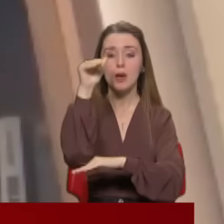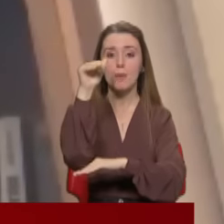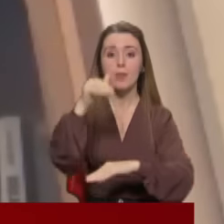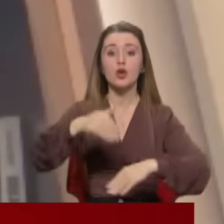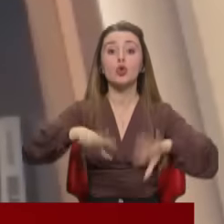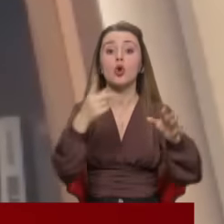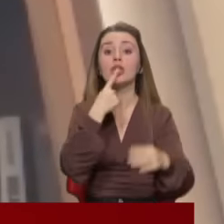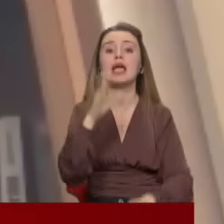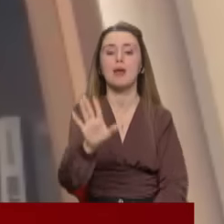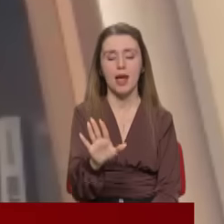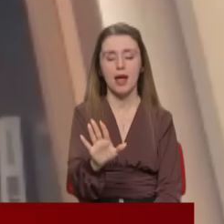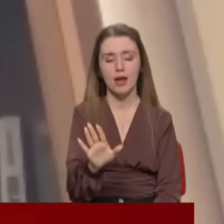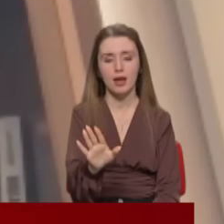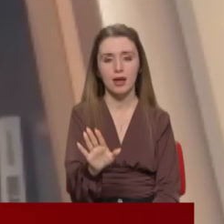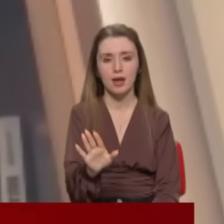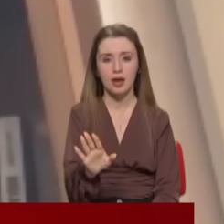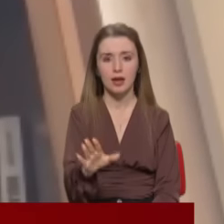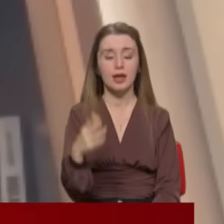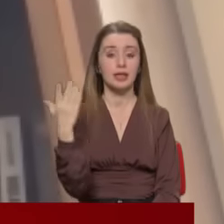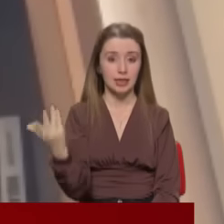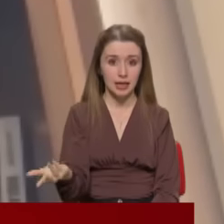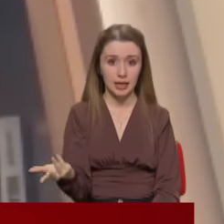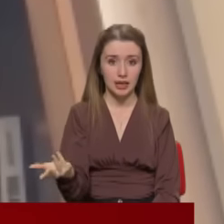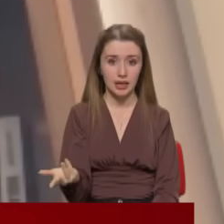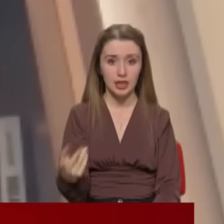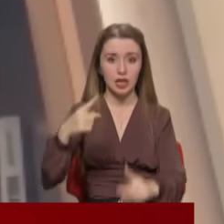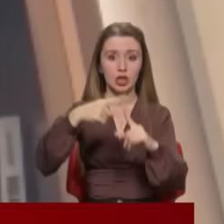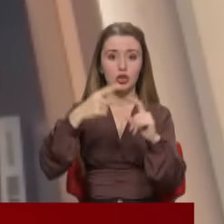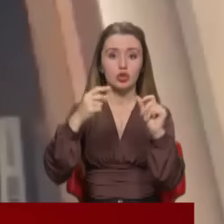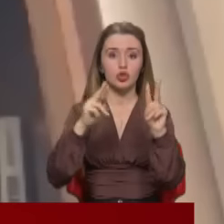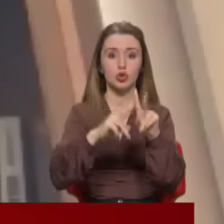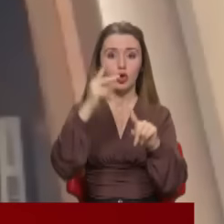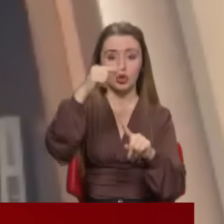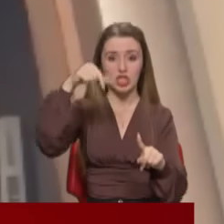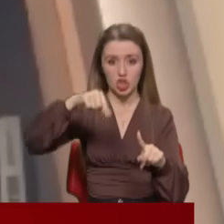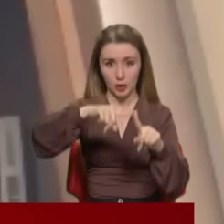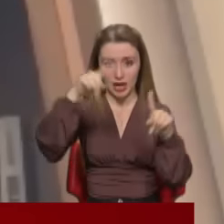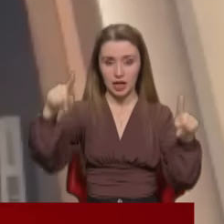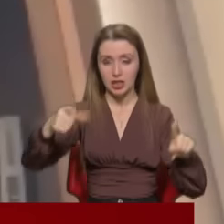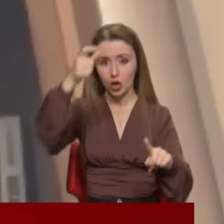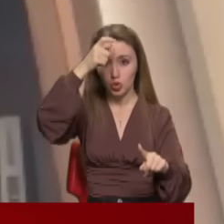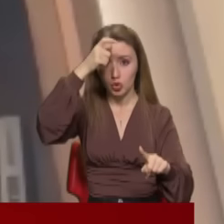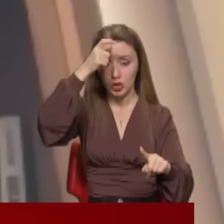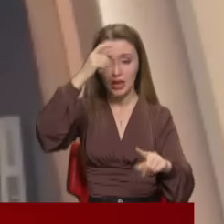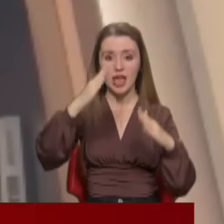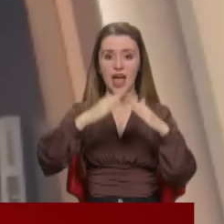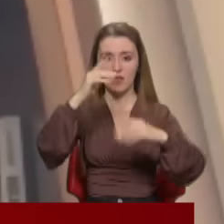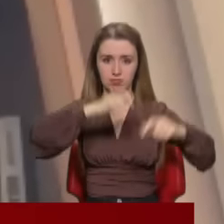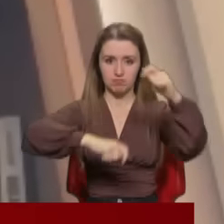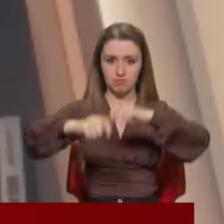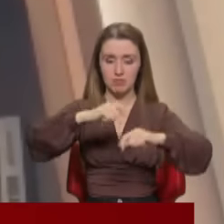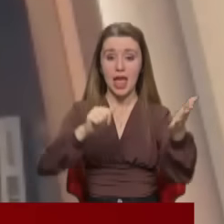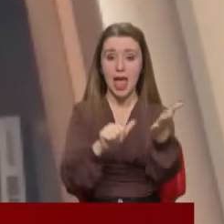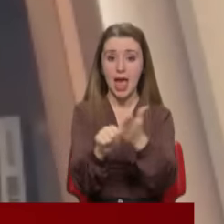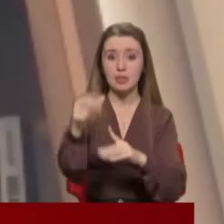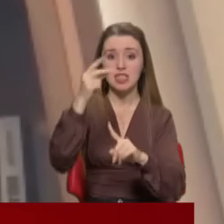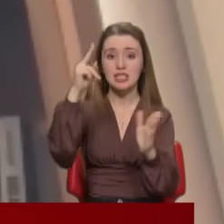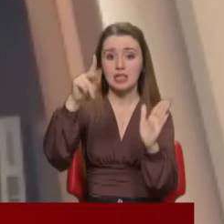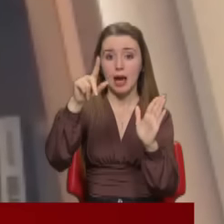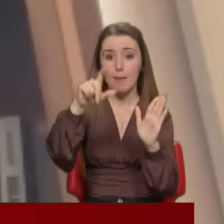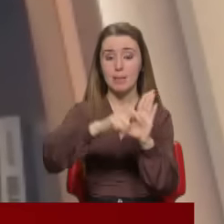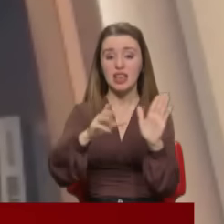bir şey söz konusu olmamakla beraber ki TOKİ şu ana kadar Türkiye'de yaptığı konutların tamamında iskan almış